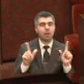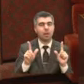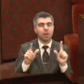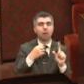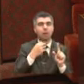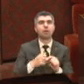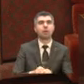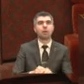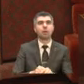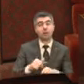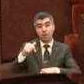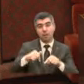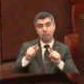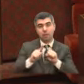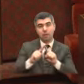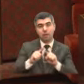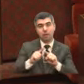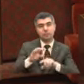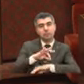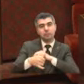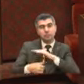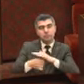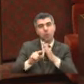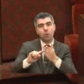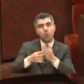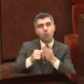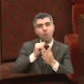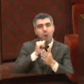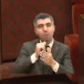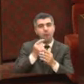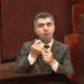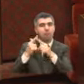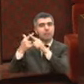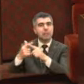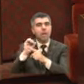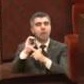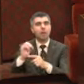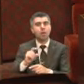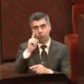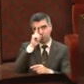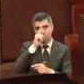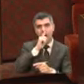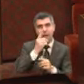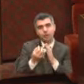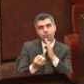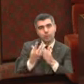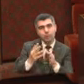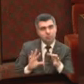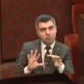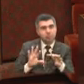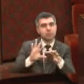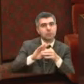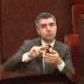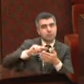إشكالات مالية مرتبطة بالتوازنات دياله. إن شاء الله مع توقيع العقد البرنامج المقبل اللي يمكن يكون في